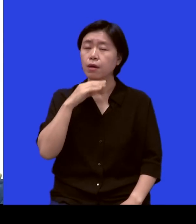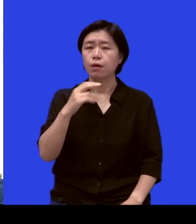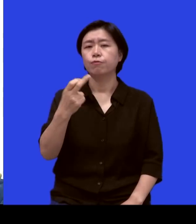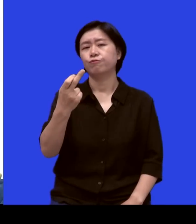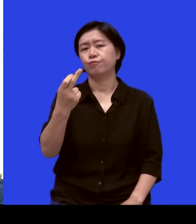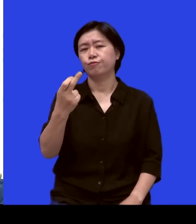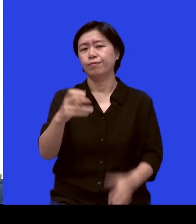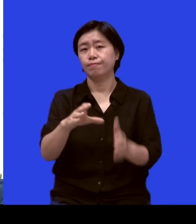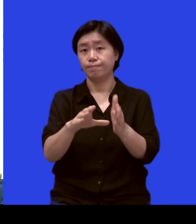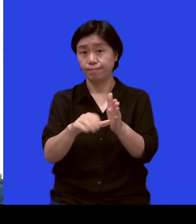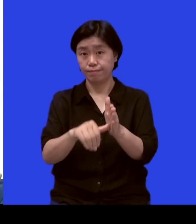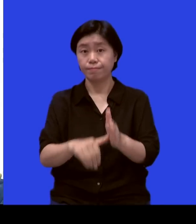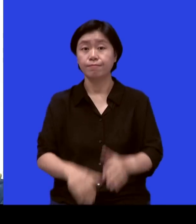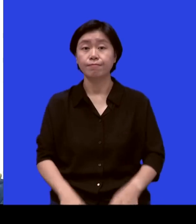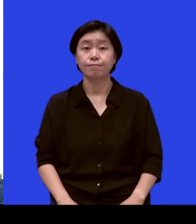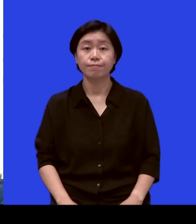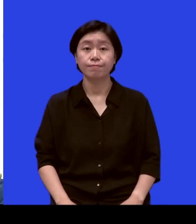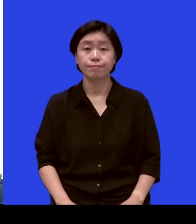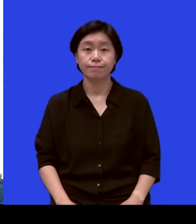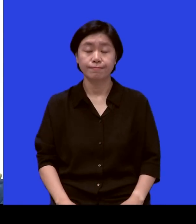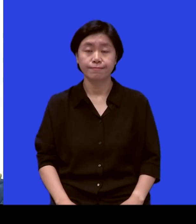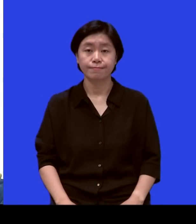네.